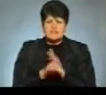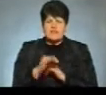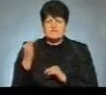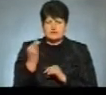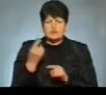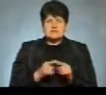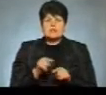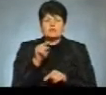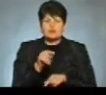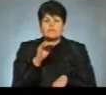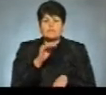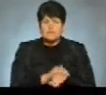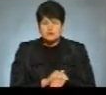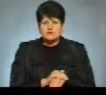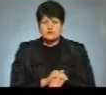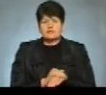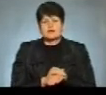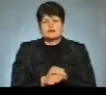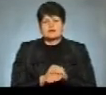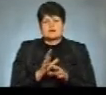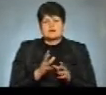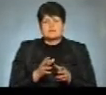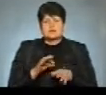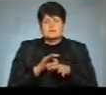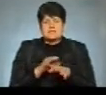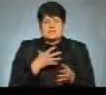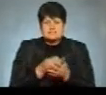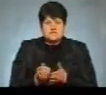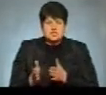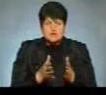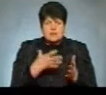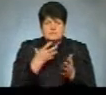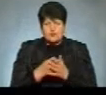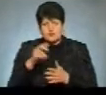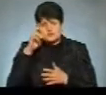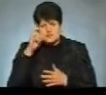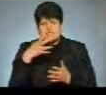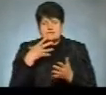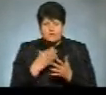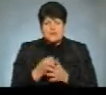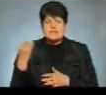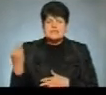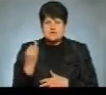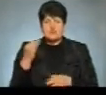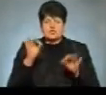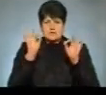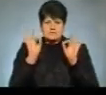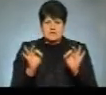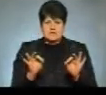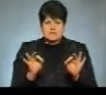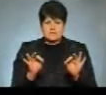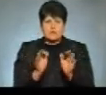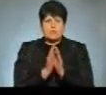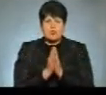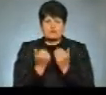фактор, який виведе нас на свій шлях своєї державності і своєї історичної справедливості.